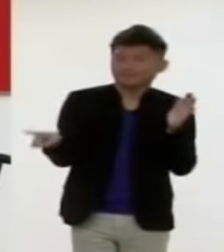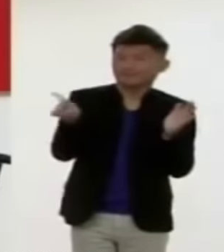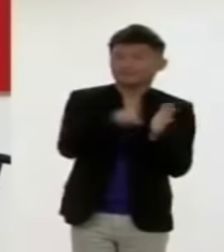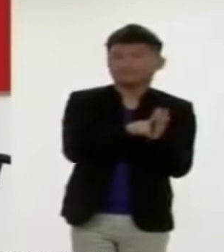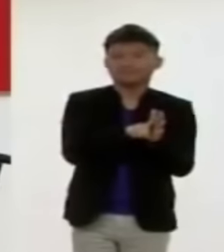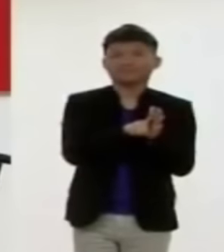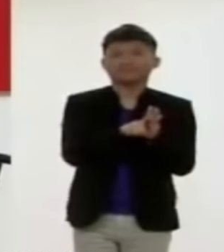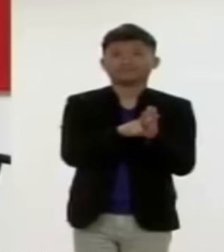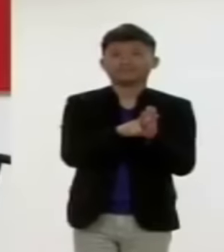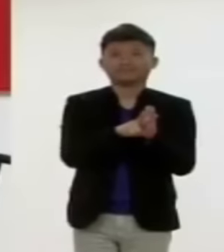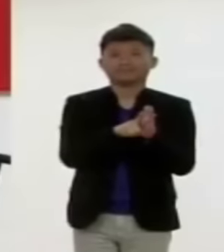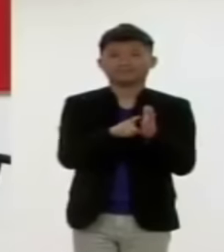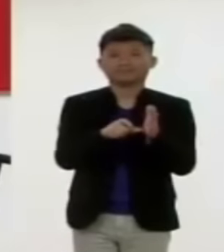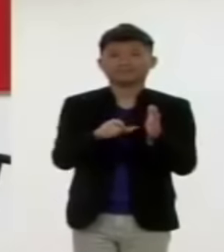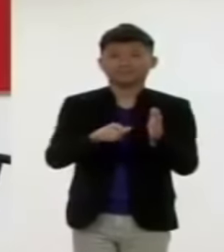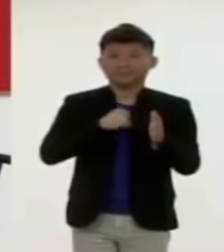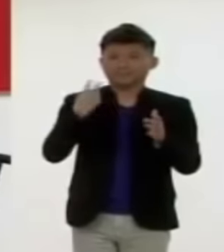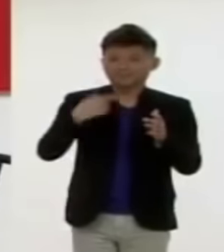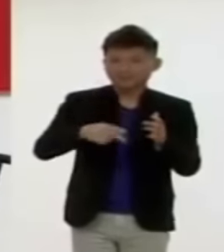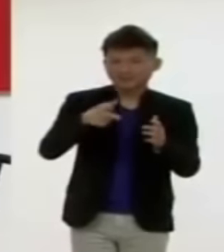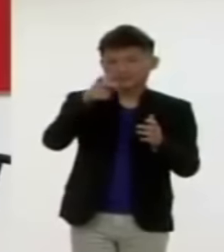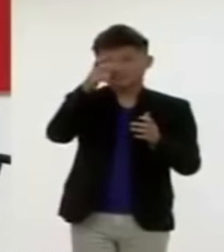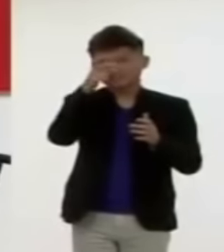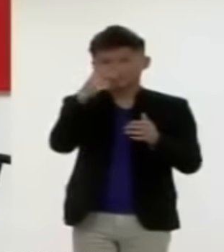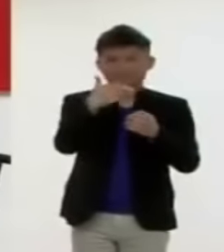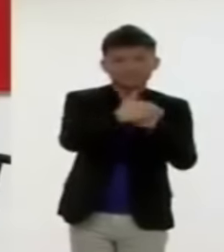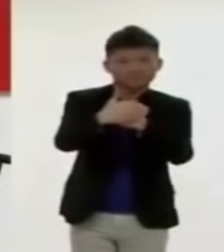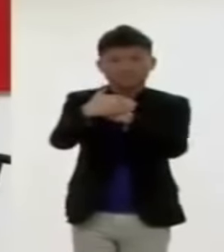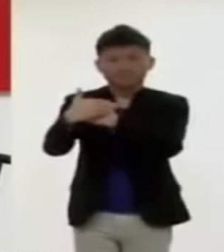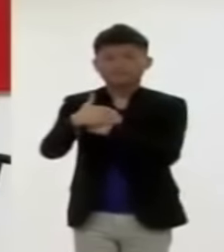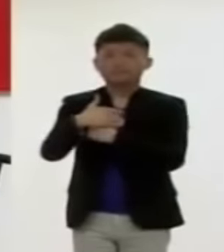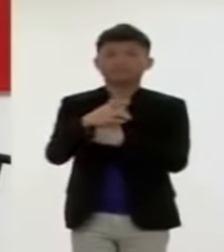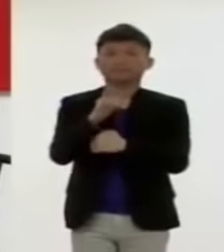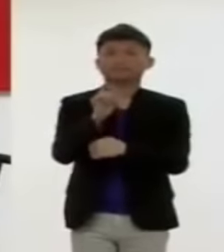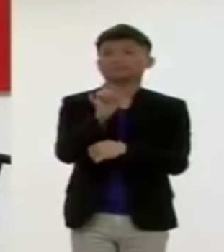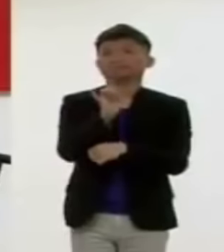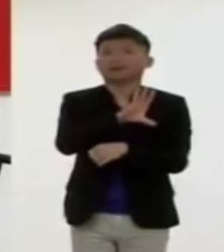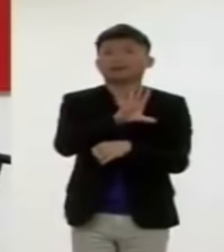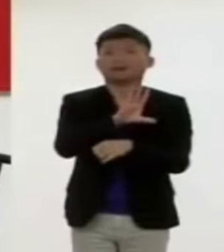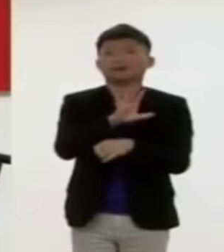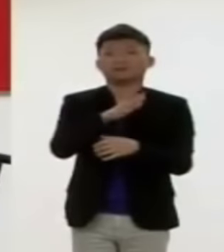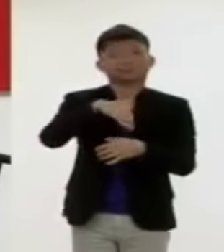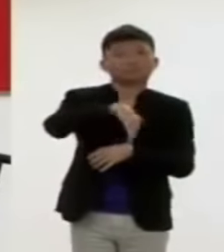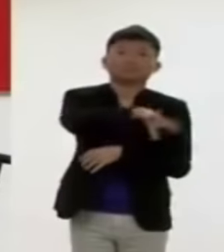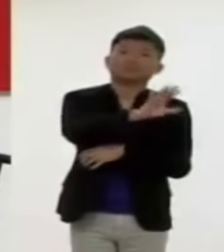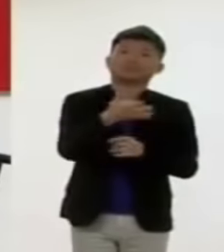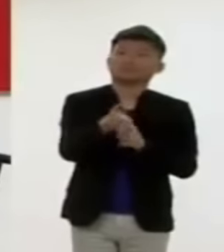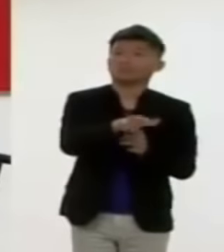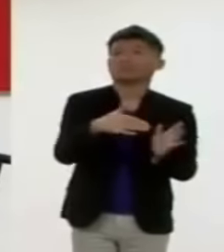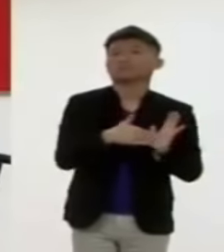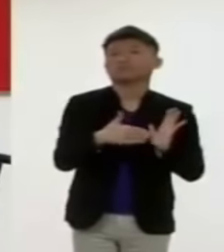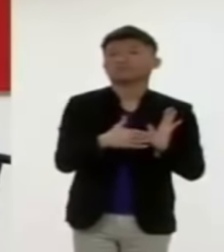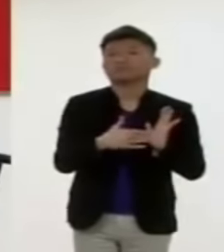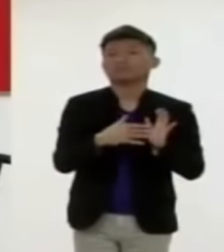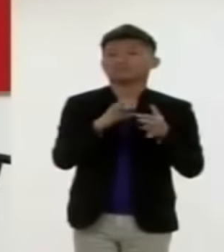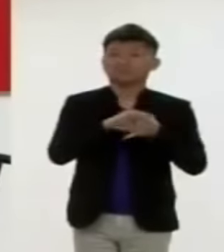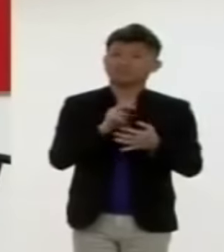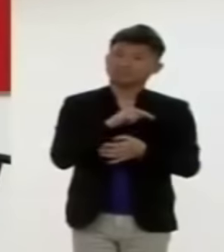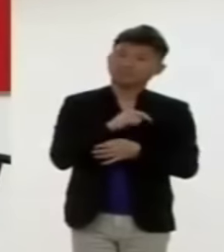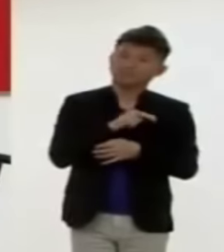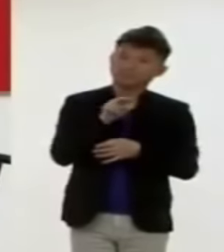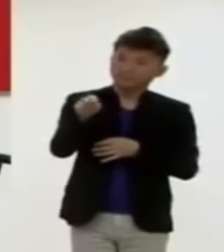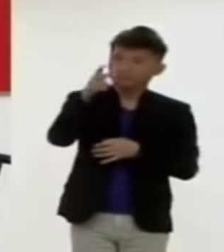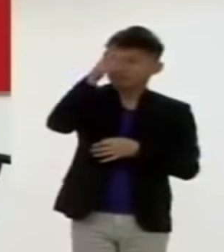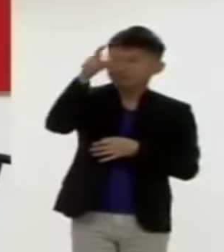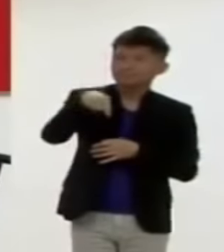有真正再去冲锋陷阵，再去维护治安，他就走掉了。 所以我对于警员，我看到那些警员的时